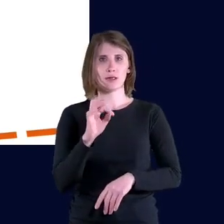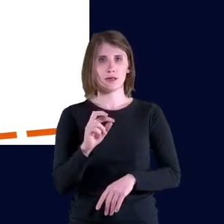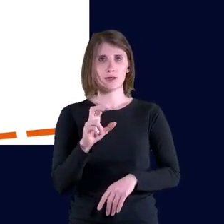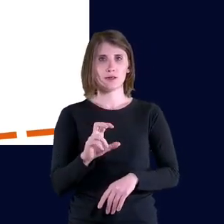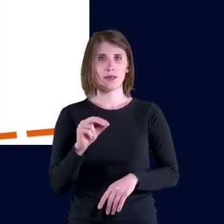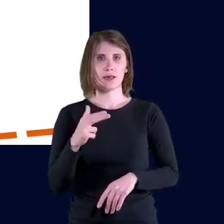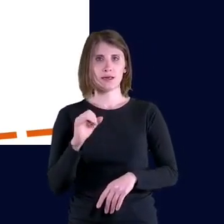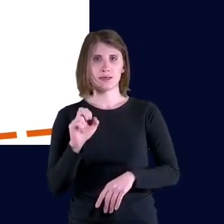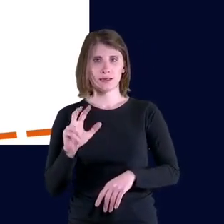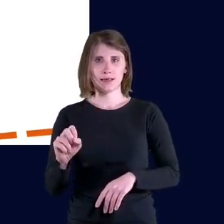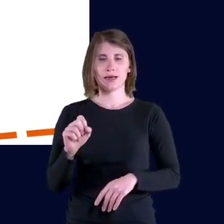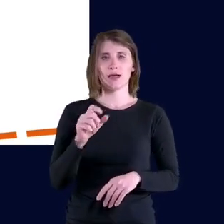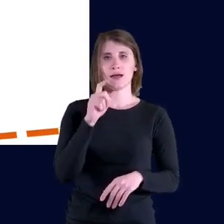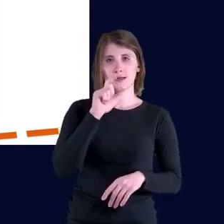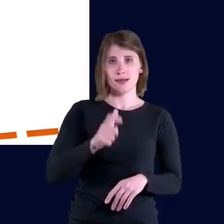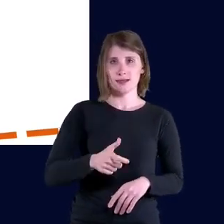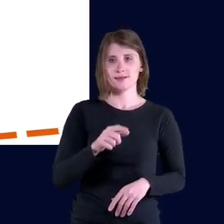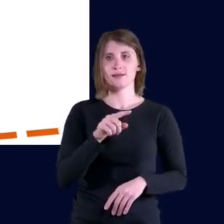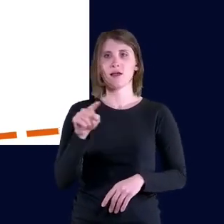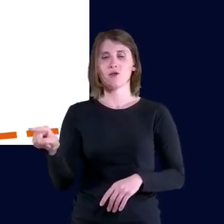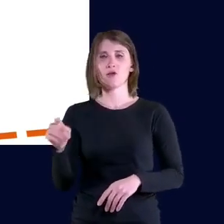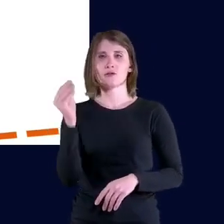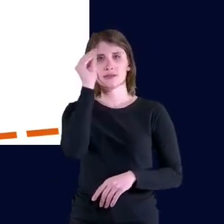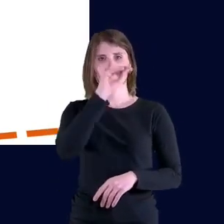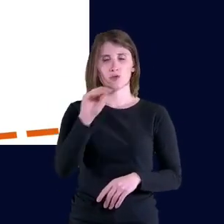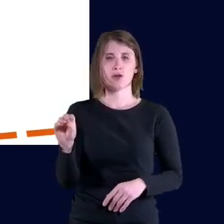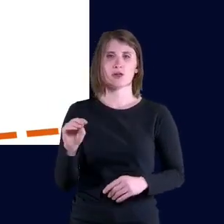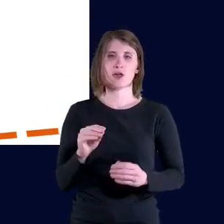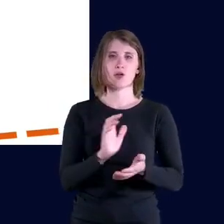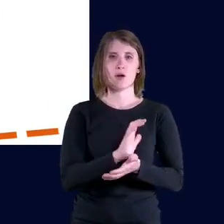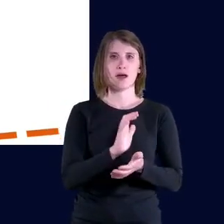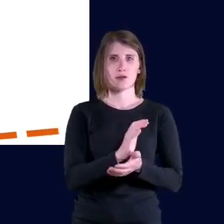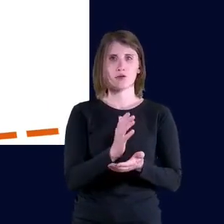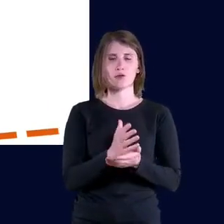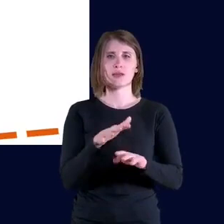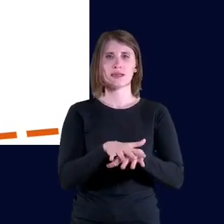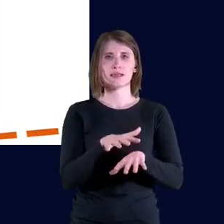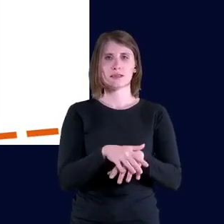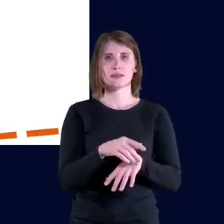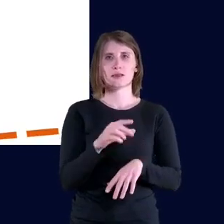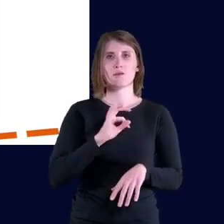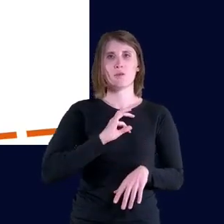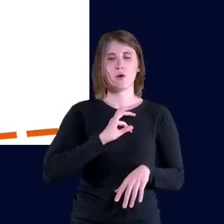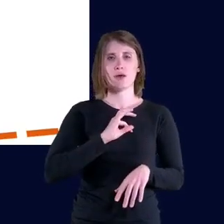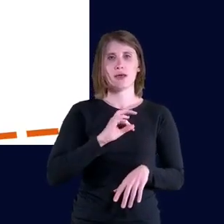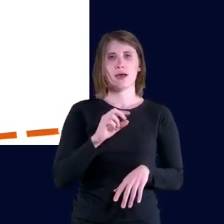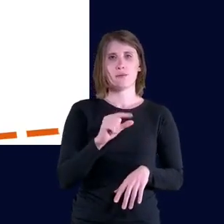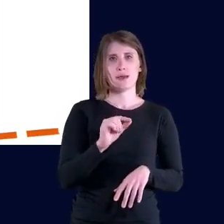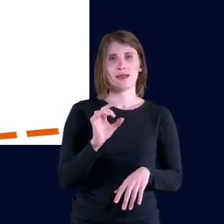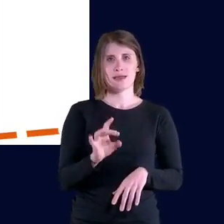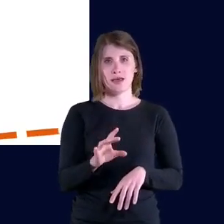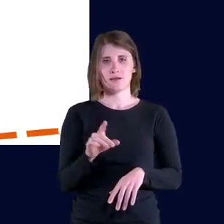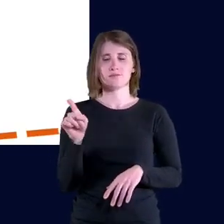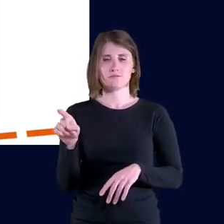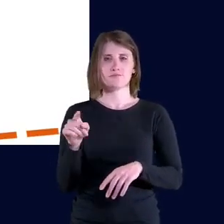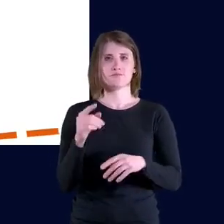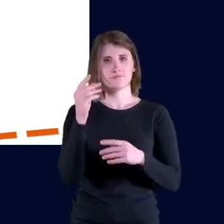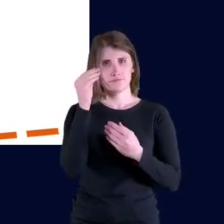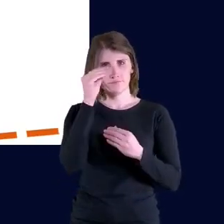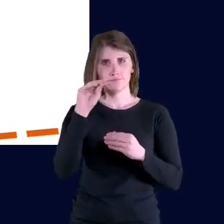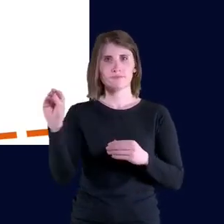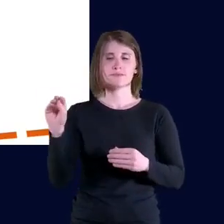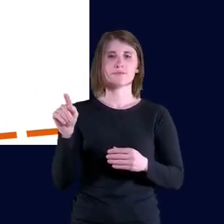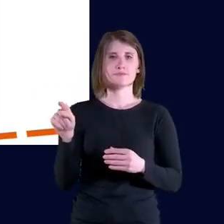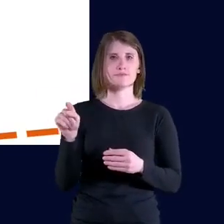artykuły poprzez nasz system moja.pg do rejestracji dorobku naukowego I w tym momencie Mają